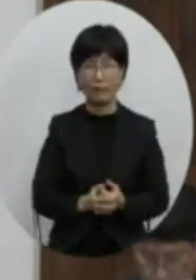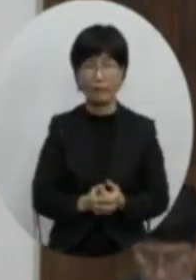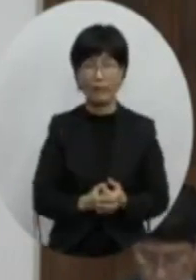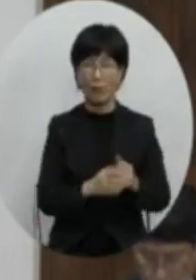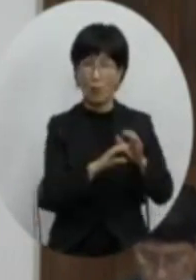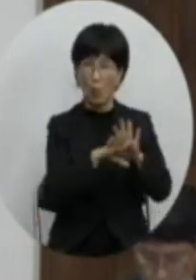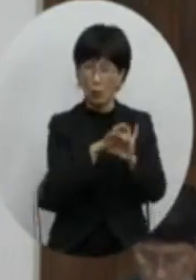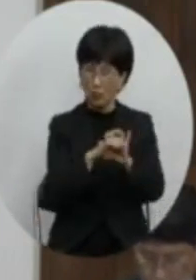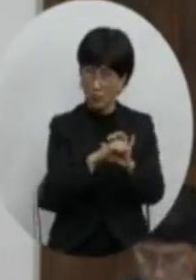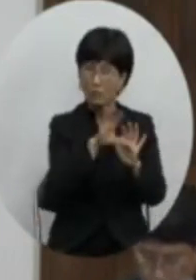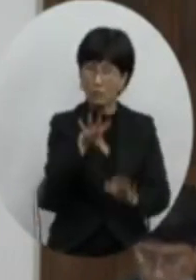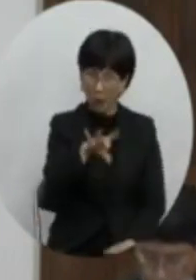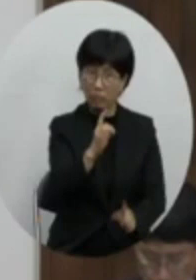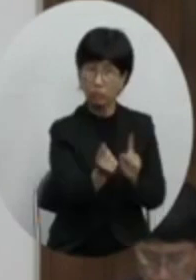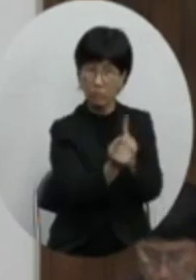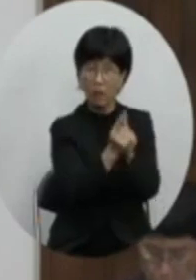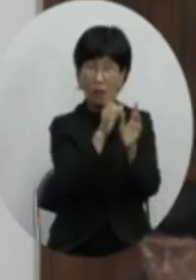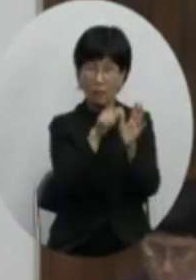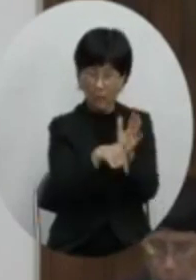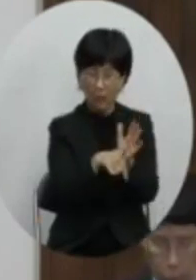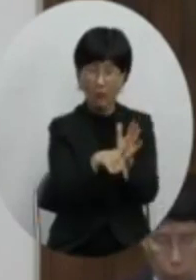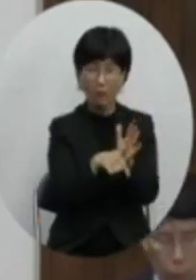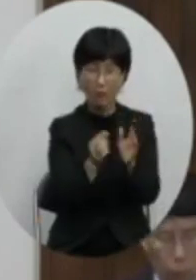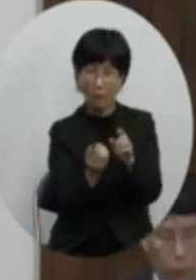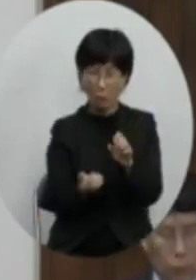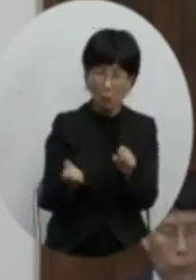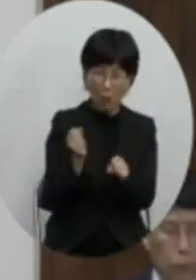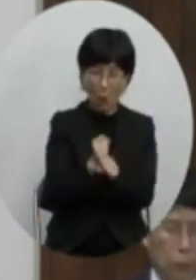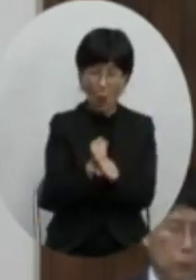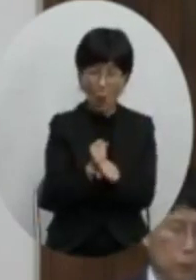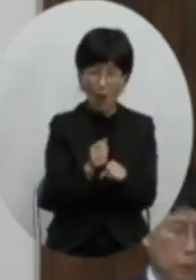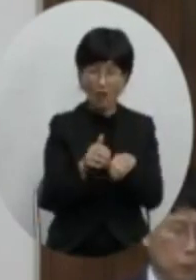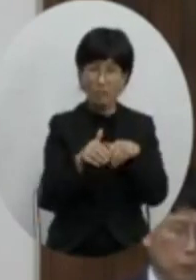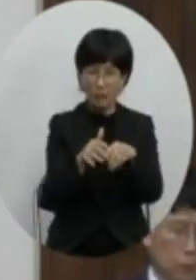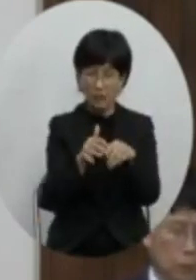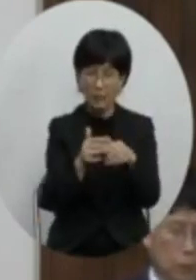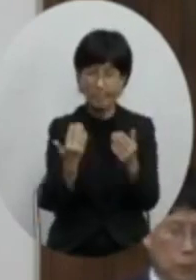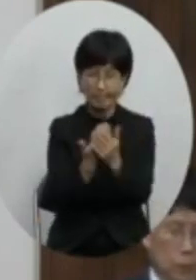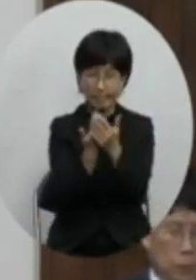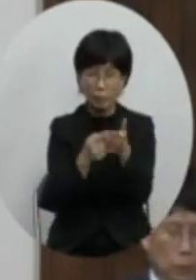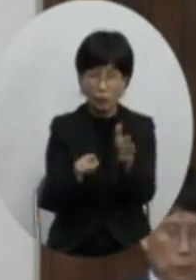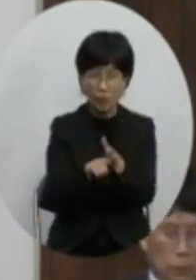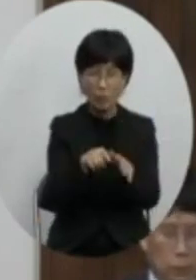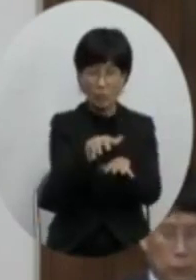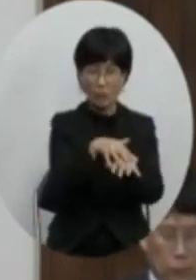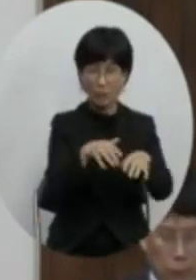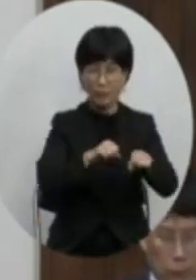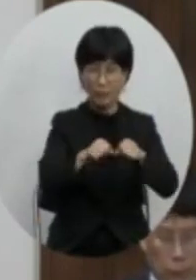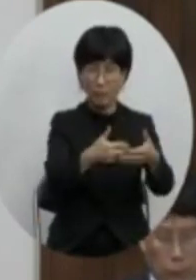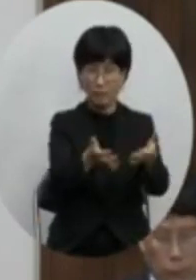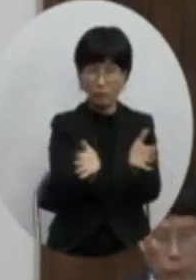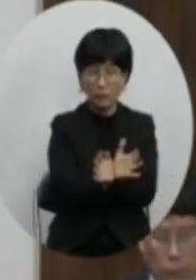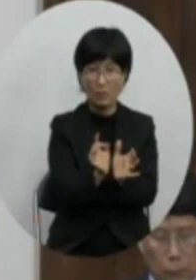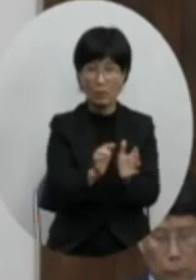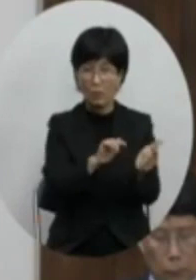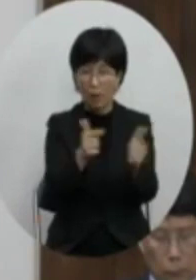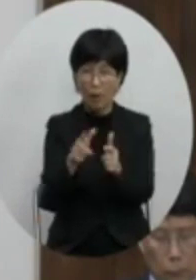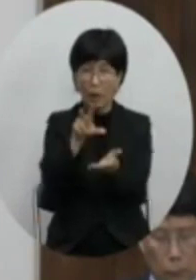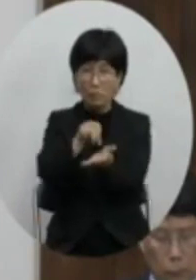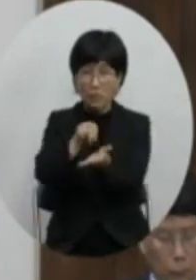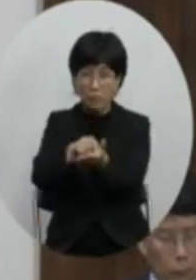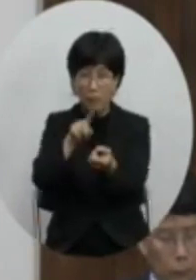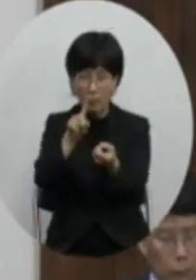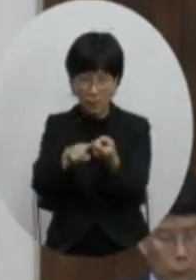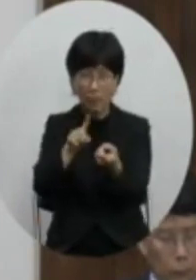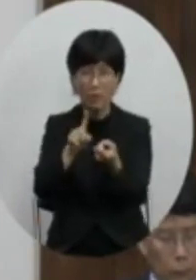코로나 시기 회복과 새로운 전진을 위해 집행부에서는 각종 시책 추진에 대해